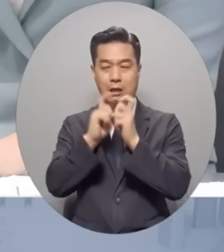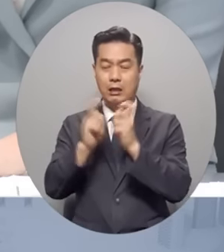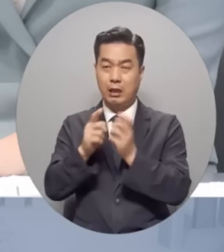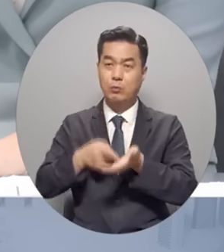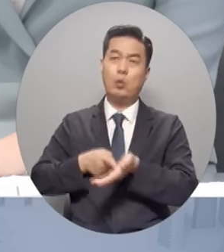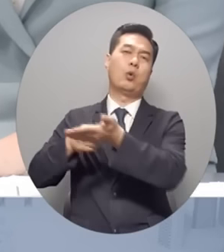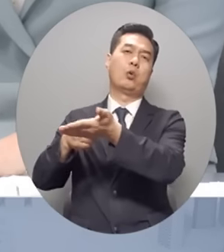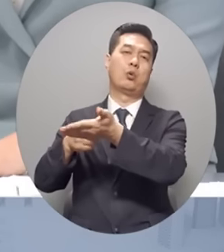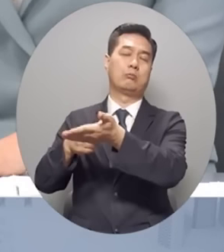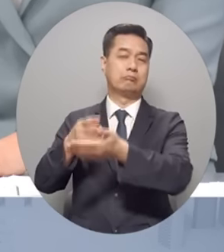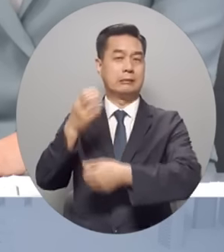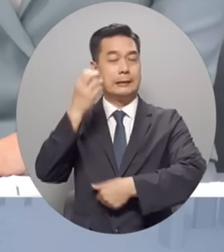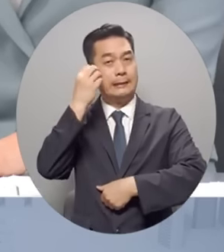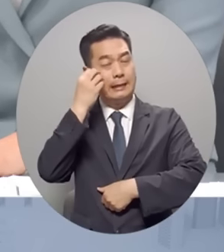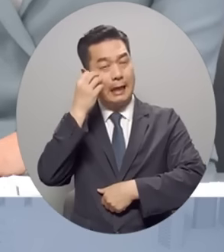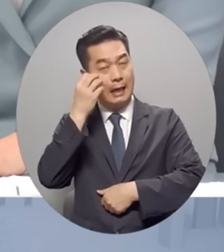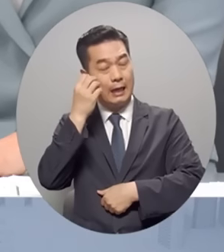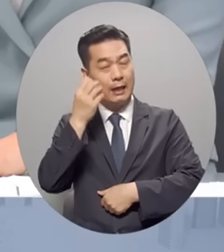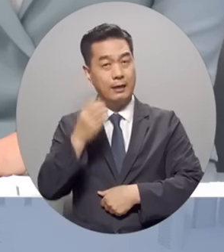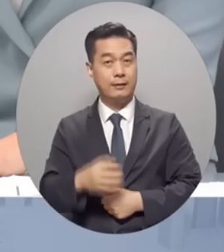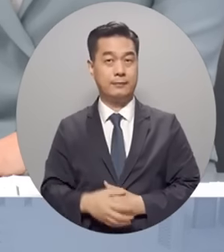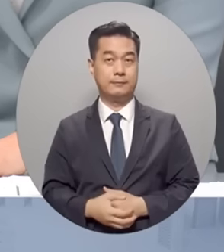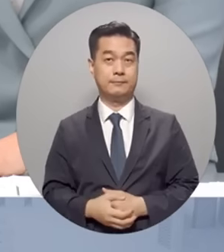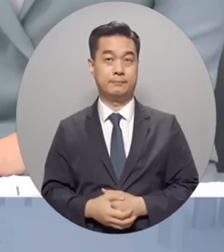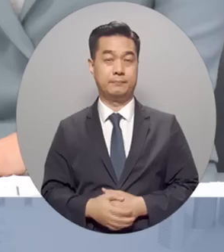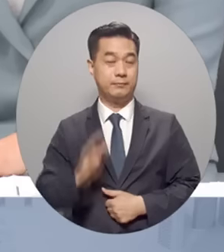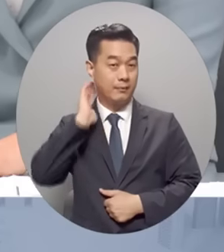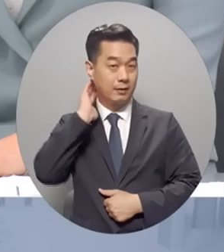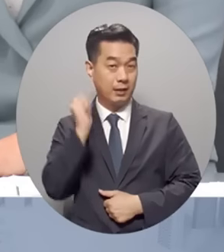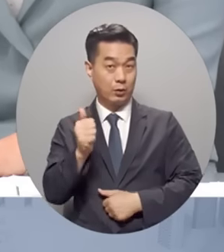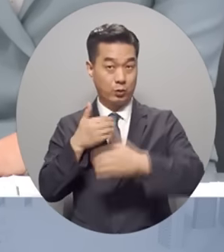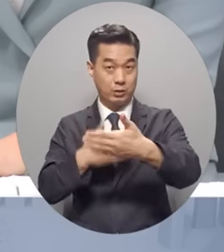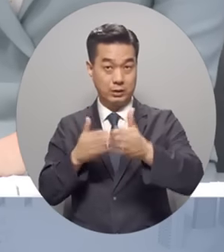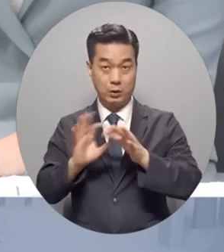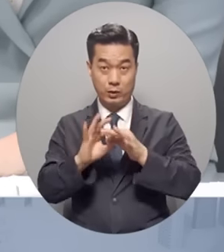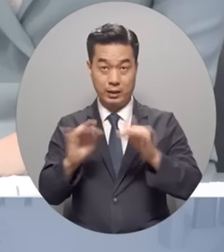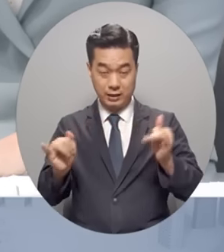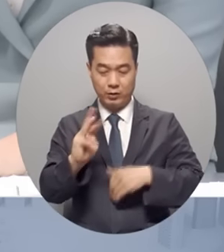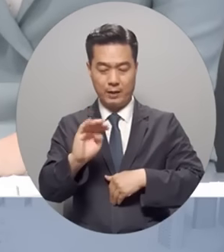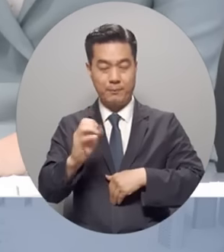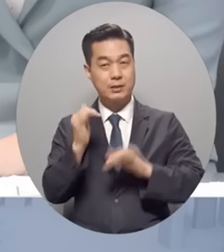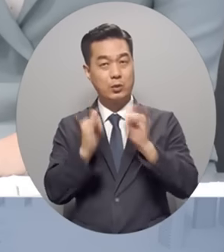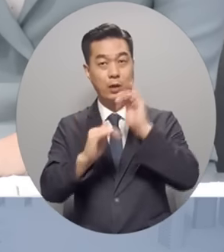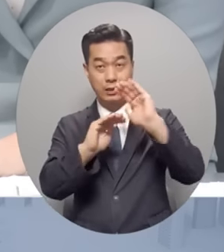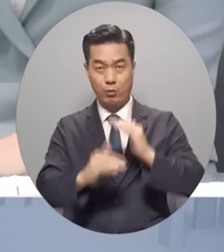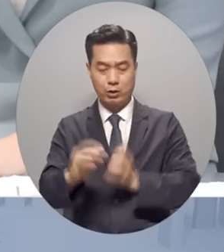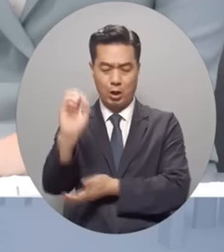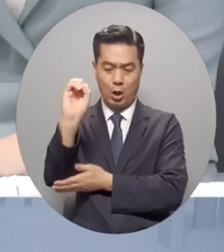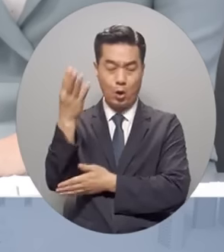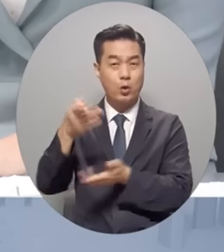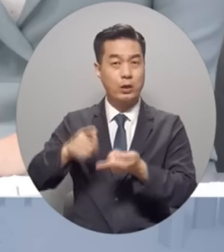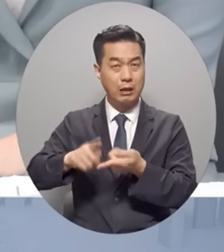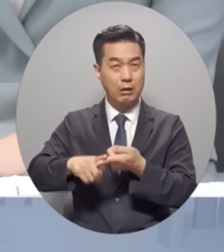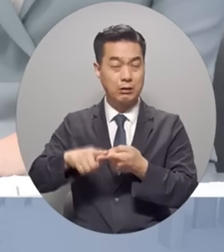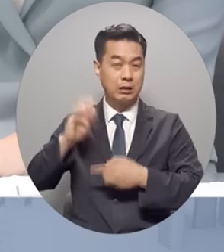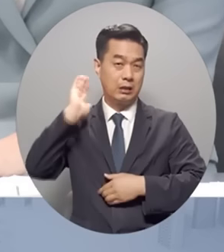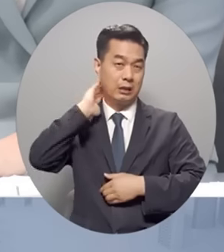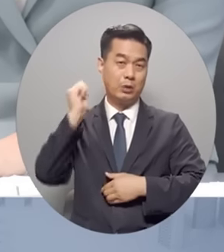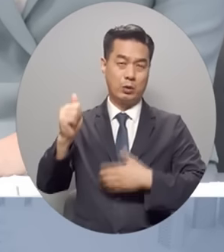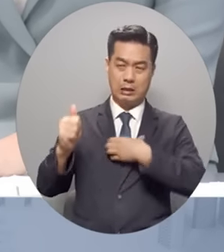않냐고 밝혔습니다 한 대통령실 관계자도 MBC 통화해서 또다시 언론에다 대통령을 협박한